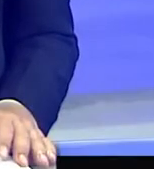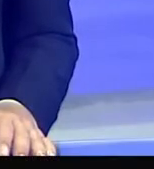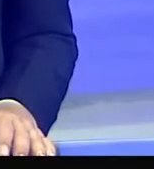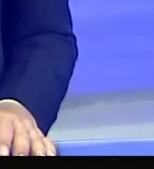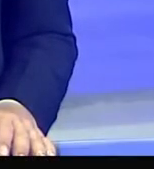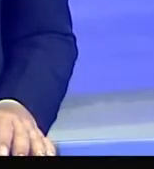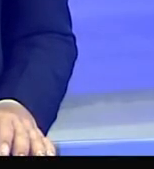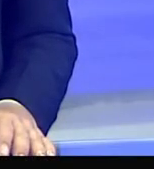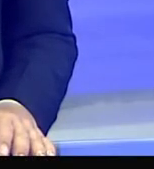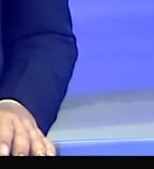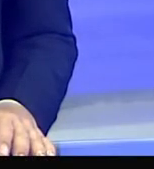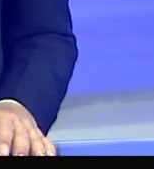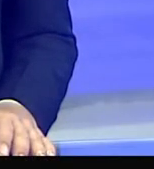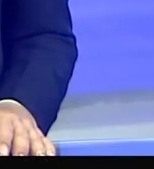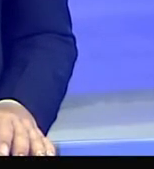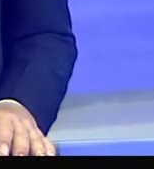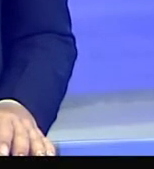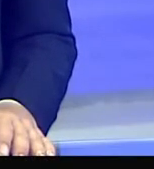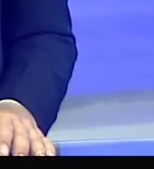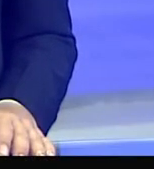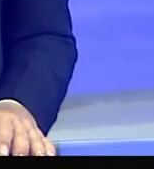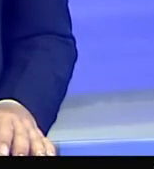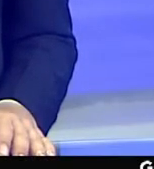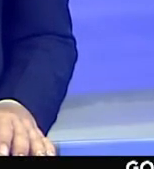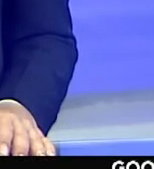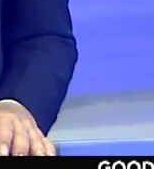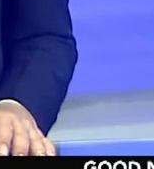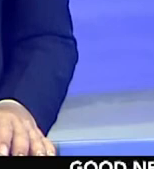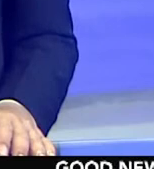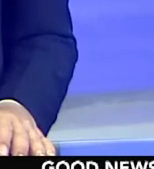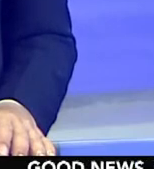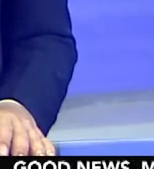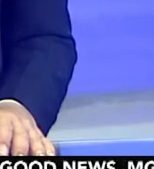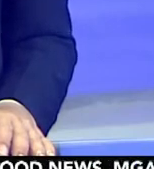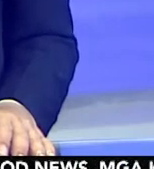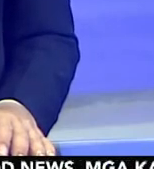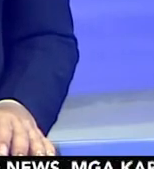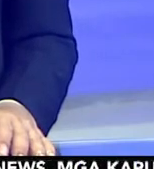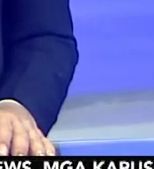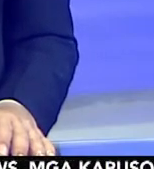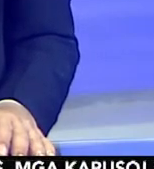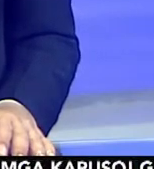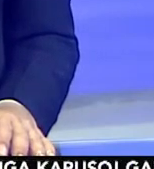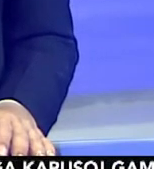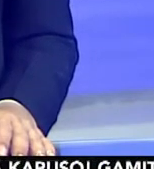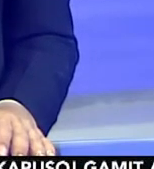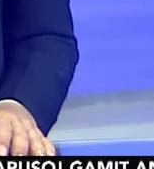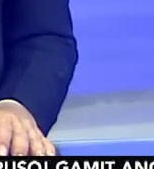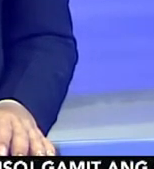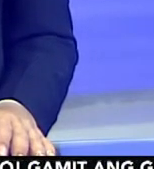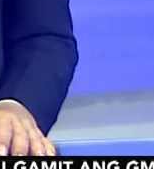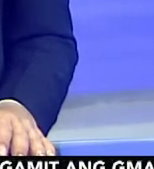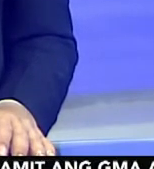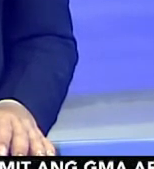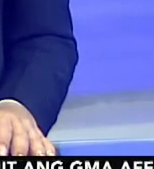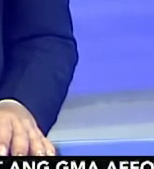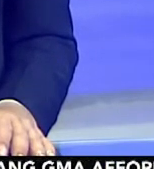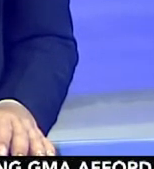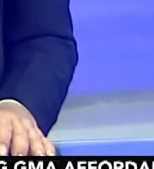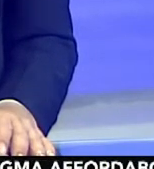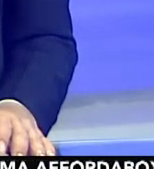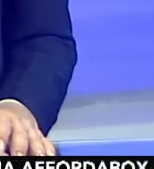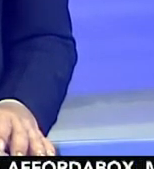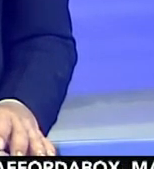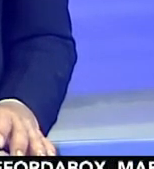Arestado ang miyembre umano ng New People's Army na wanted sa kasong double homicide. Ang suspect ay nang atake para ng ilang pulis